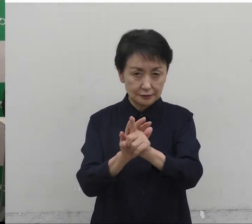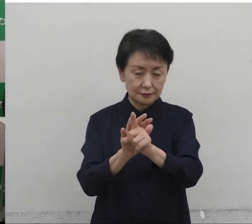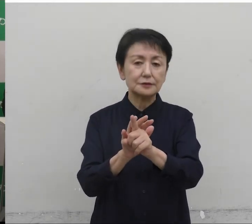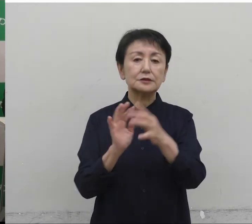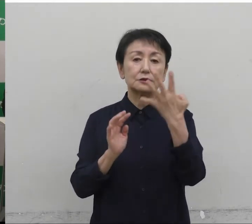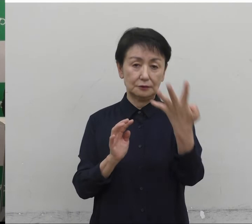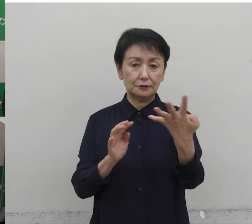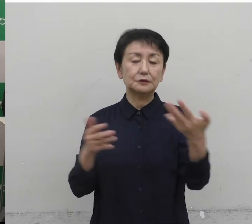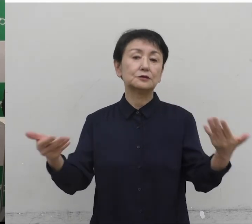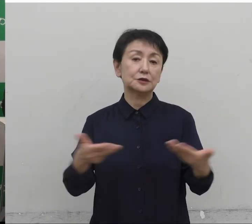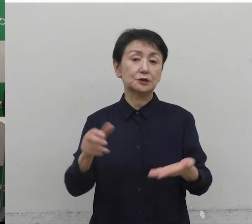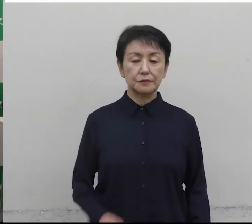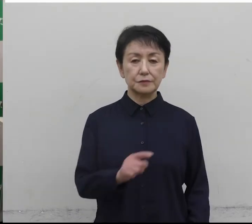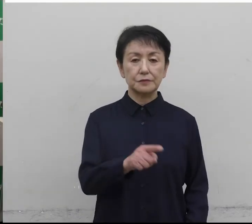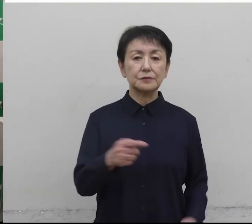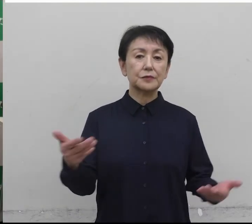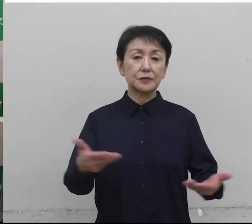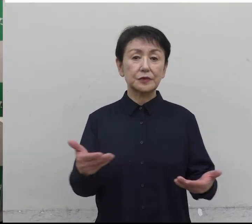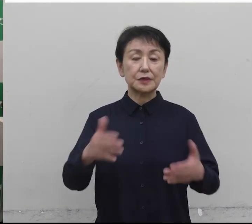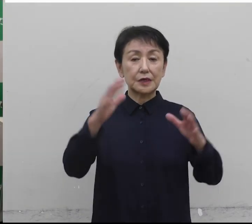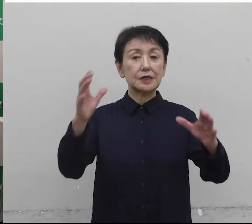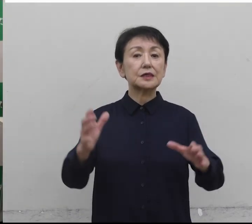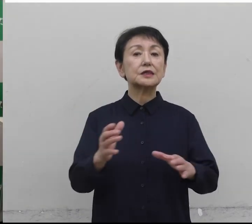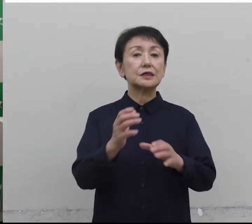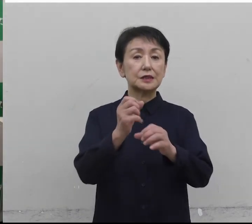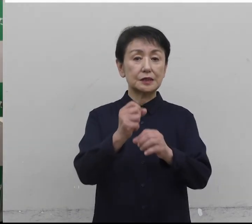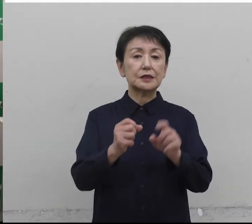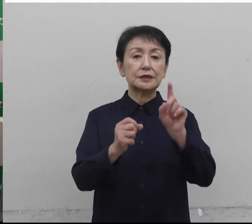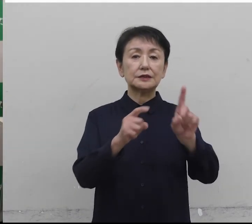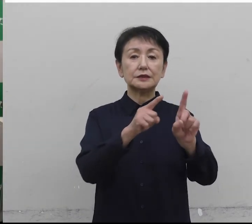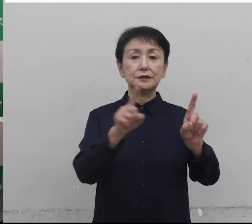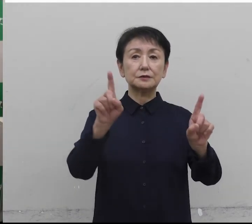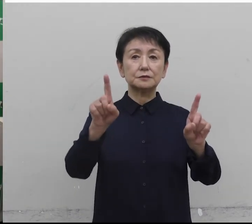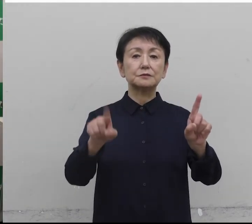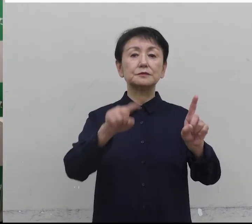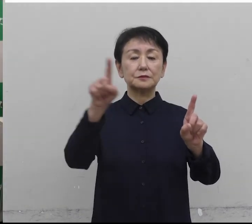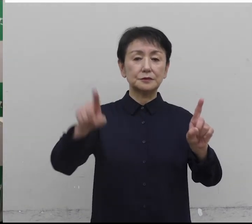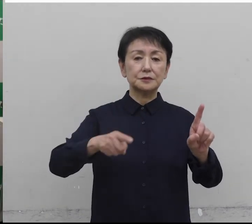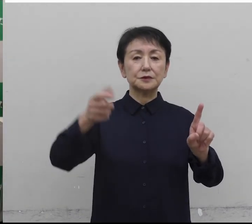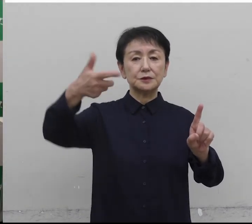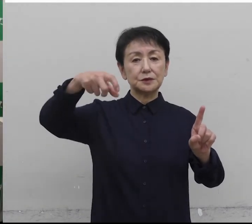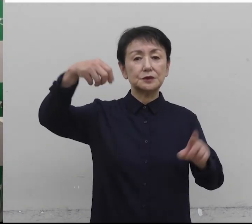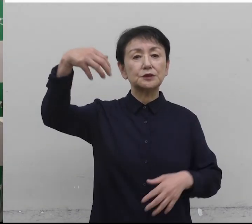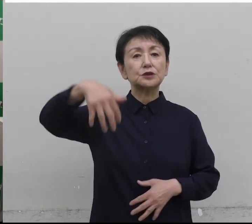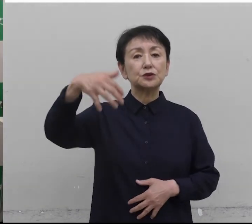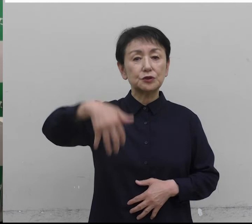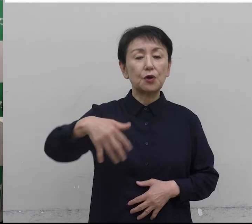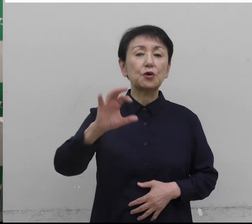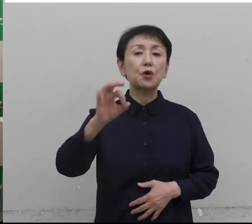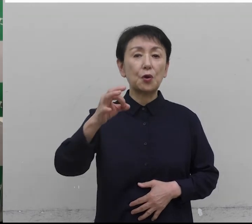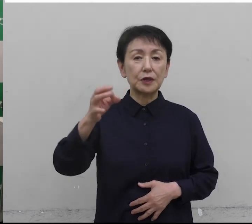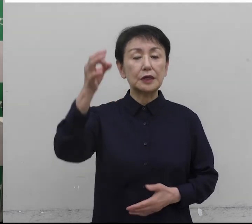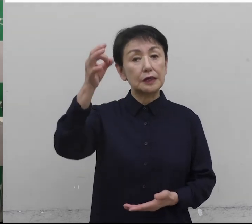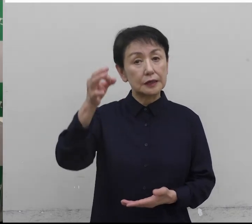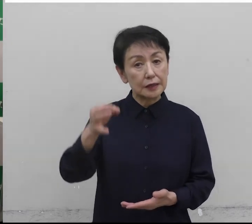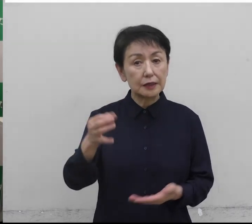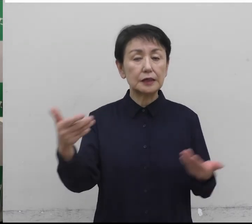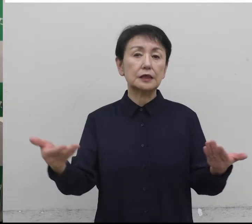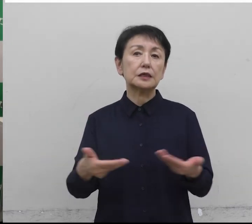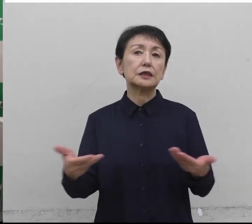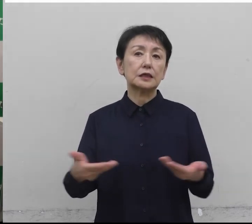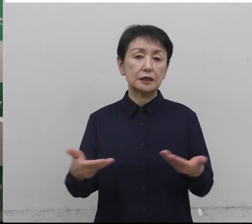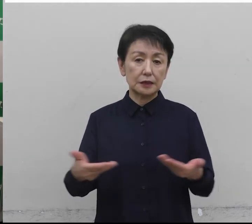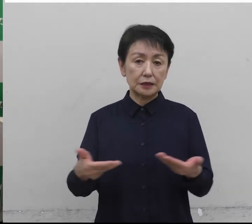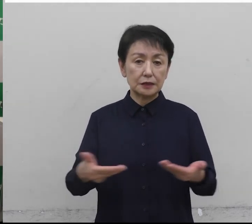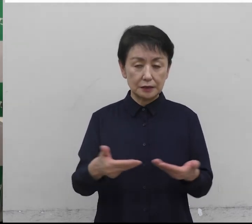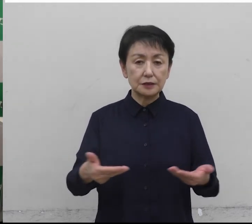。各事業の概要につきましては、 1-1 水道料金軽減事業は、光熱費高騰の